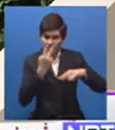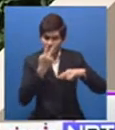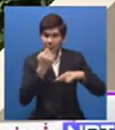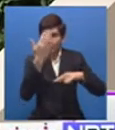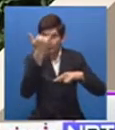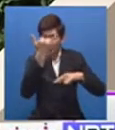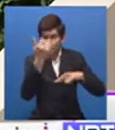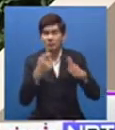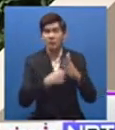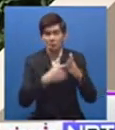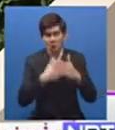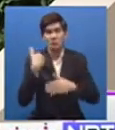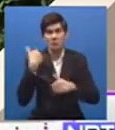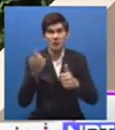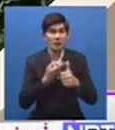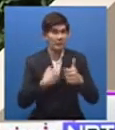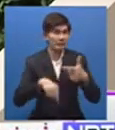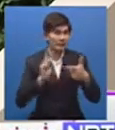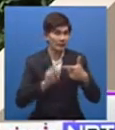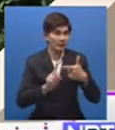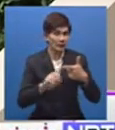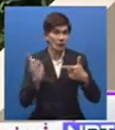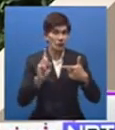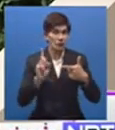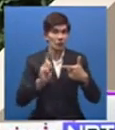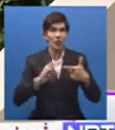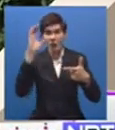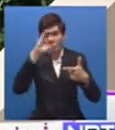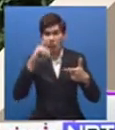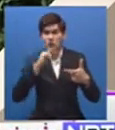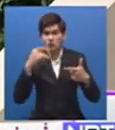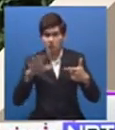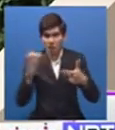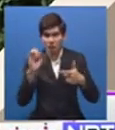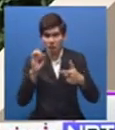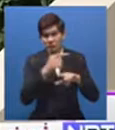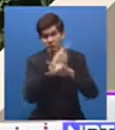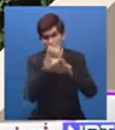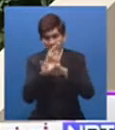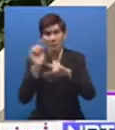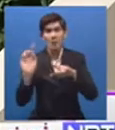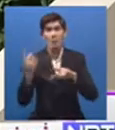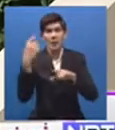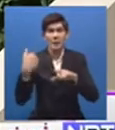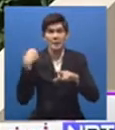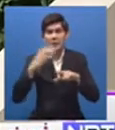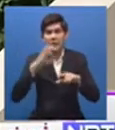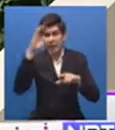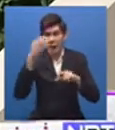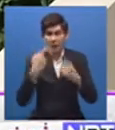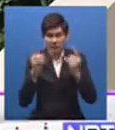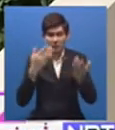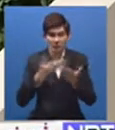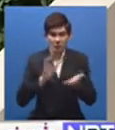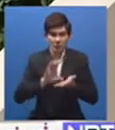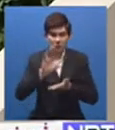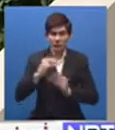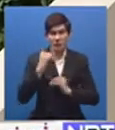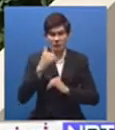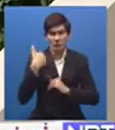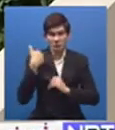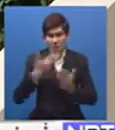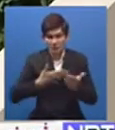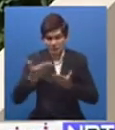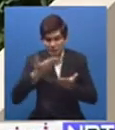ประเด็นแรกประเด็นที่สองก็คือเราได้มีการจัดหาอยู่แล้วนะครับเนี่ยยังอยู่ในแผนการจัดหาอยู่ก็จะที่บอกไงงบประมาณมันก็จำกัดกว่าจะ